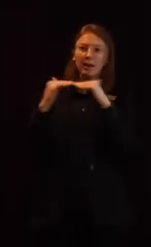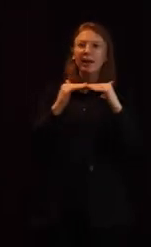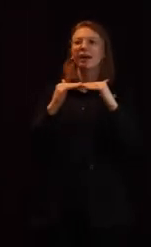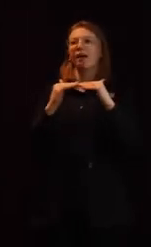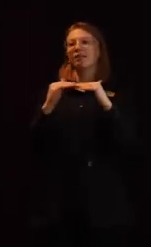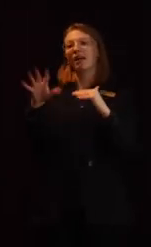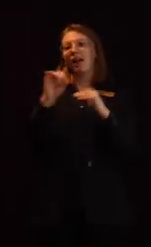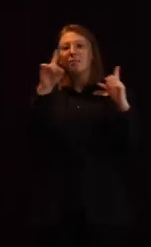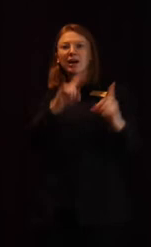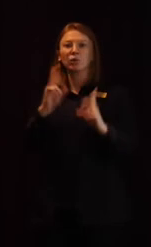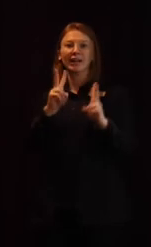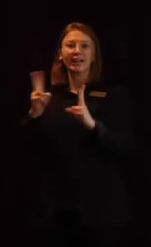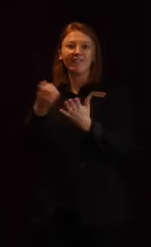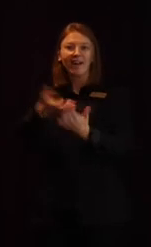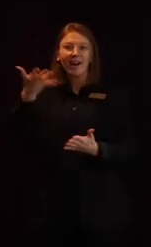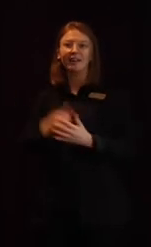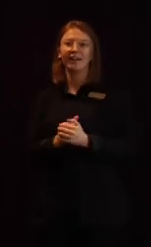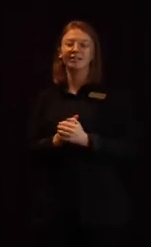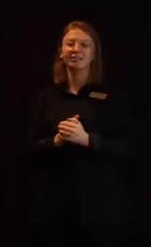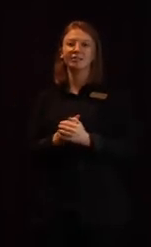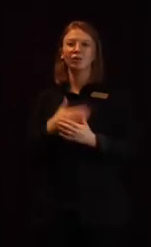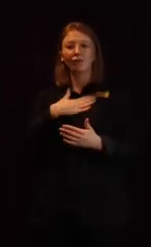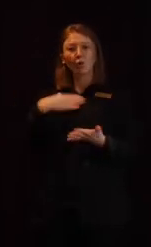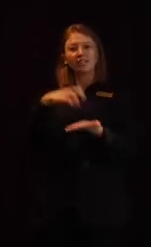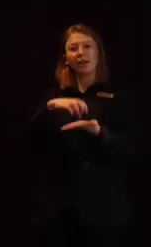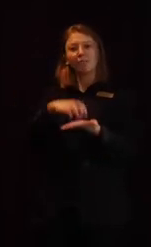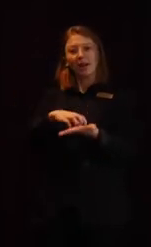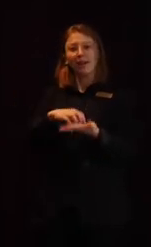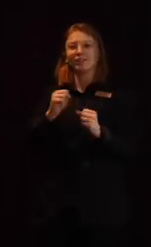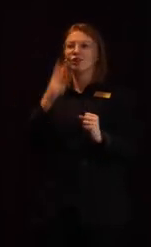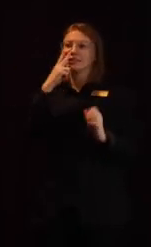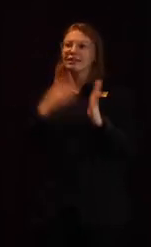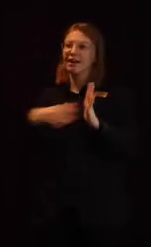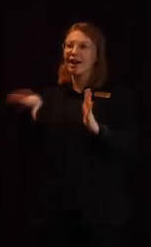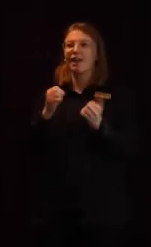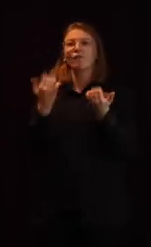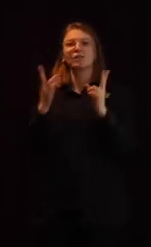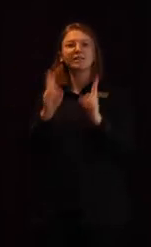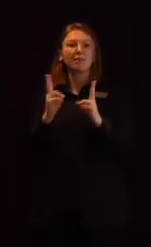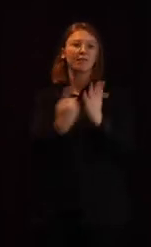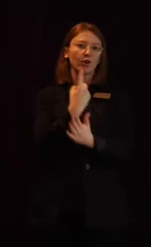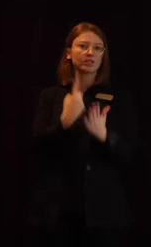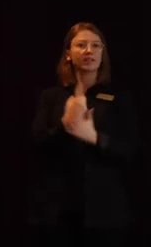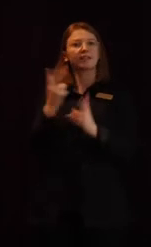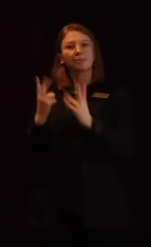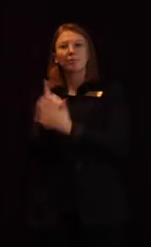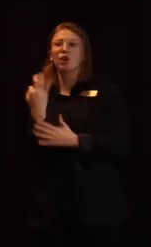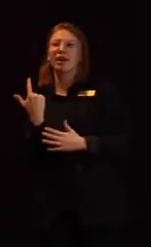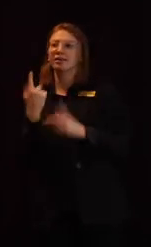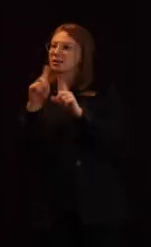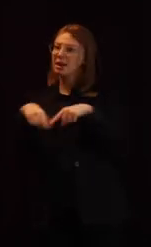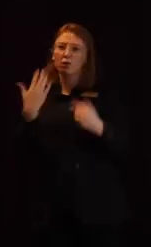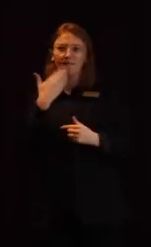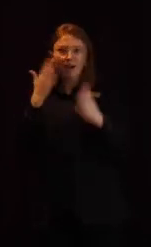har ett samhälle där välfärden ju syftar till att ge alla lika förutsättningar och möjligheter oavsett vem man är och hur